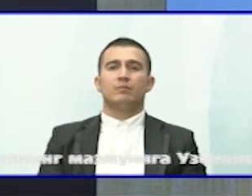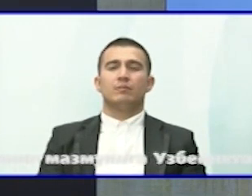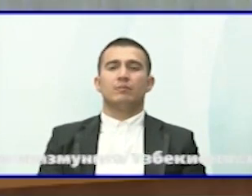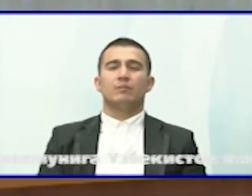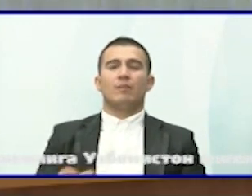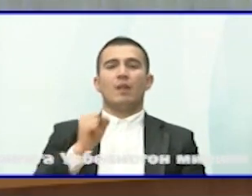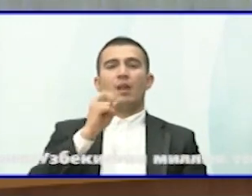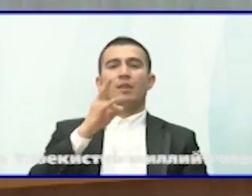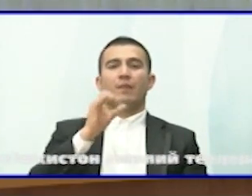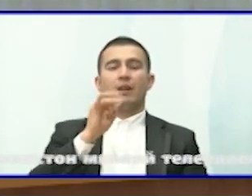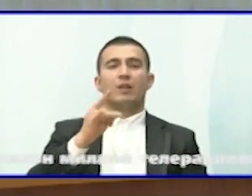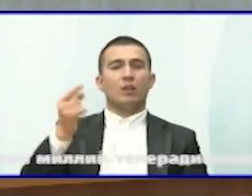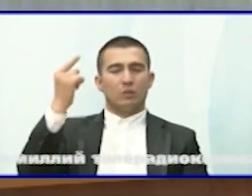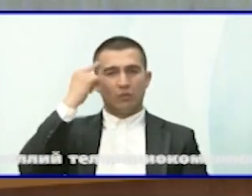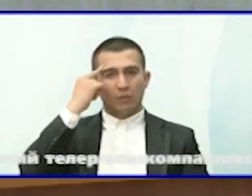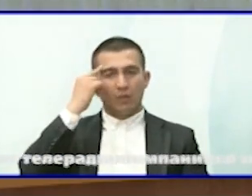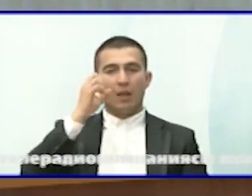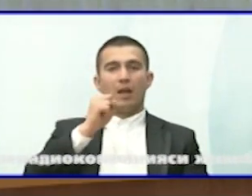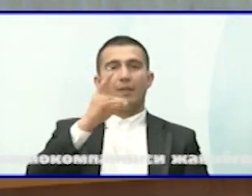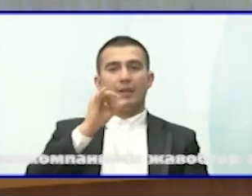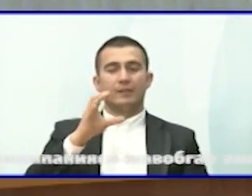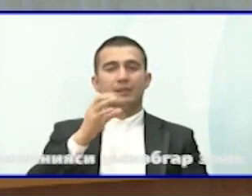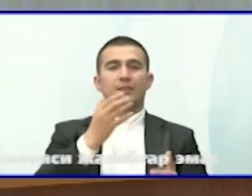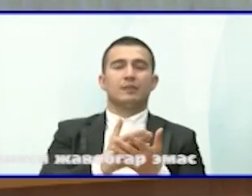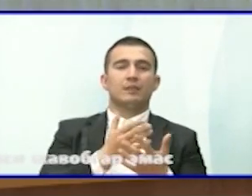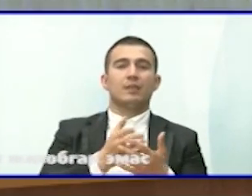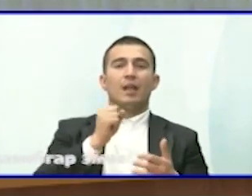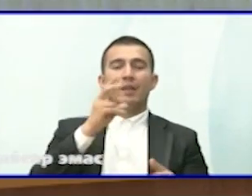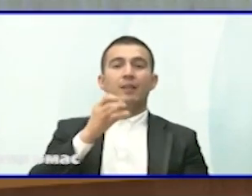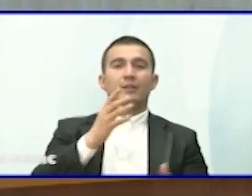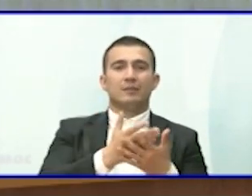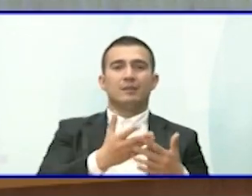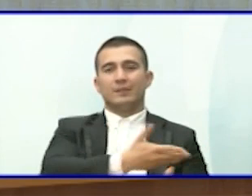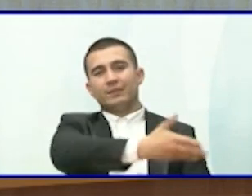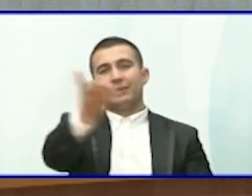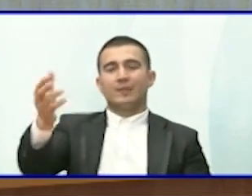анвар думает о нас а q&a нас